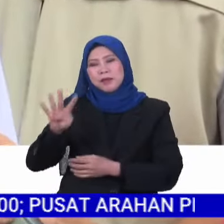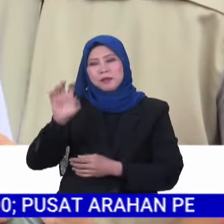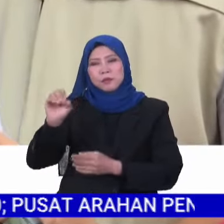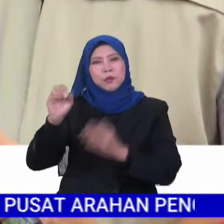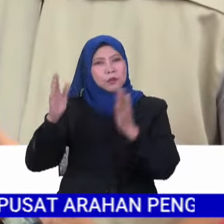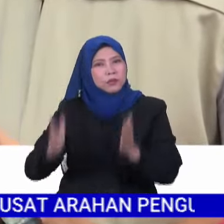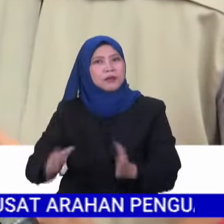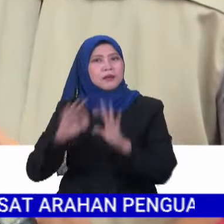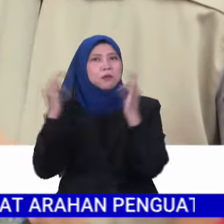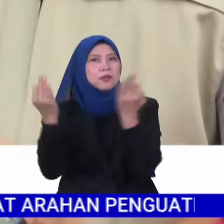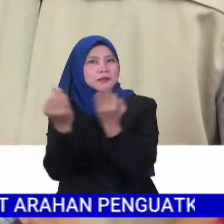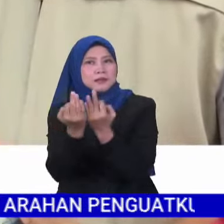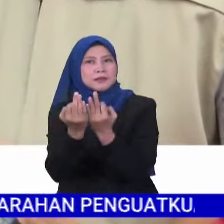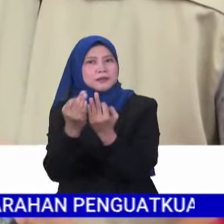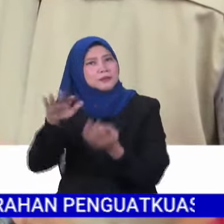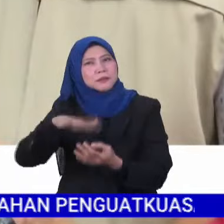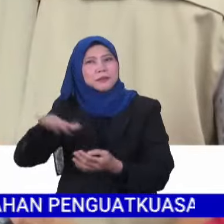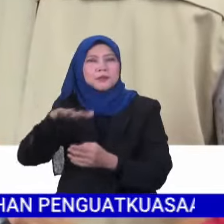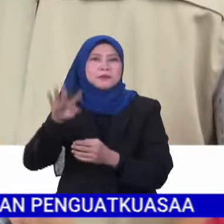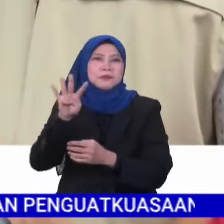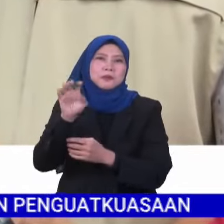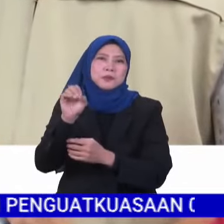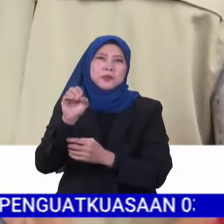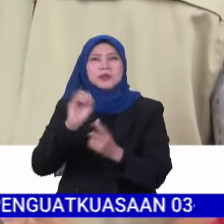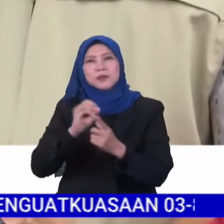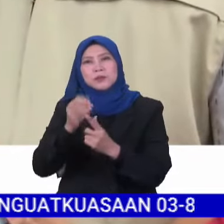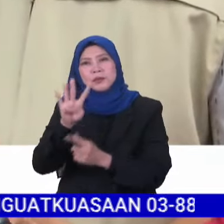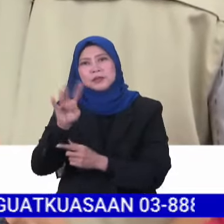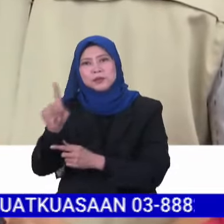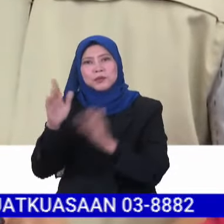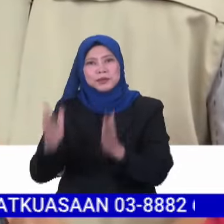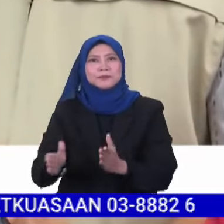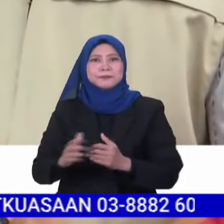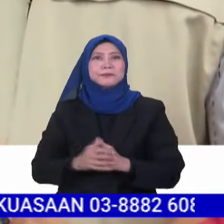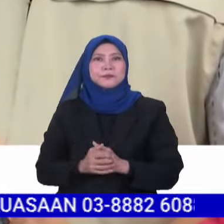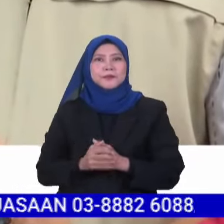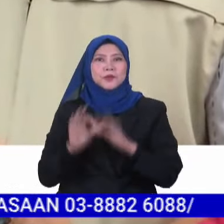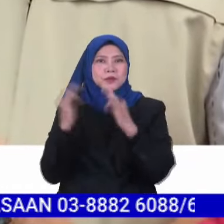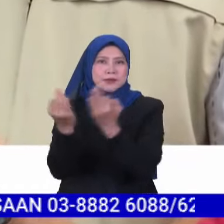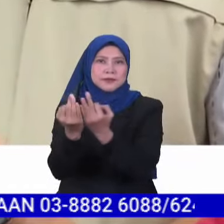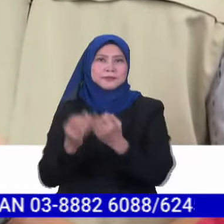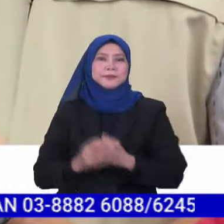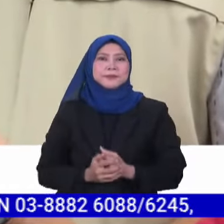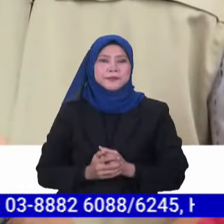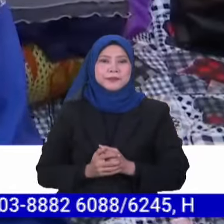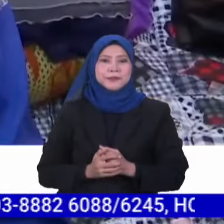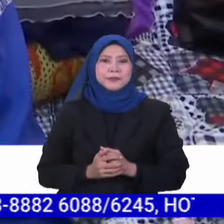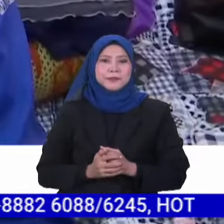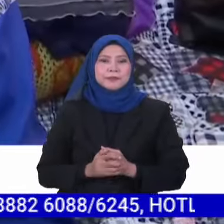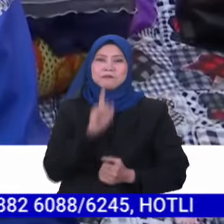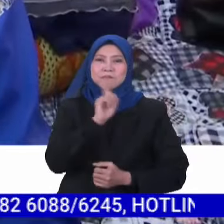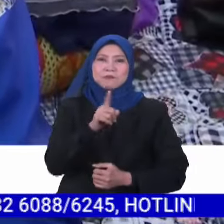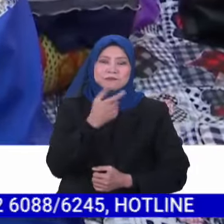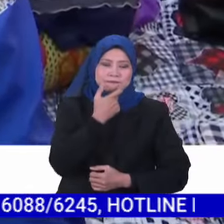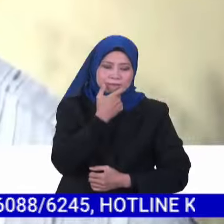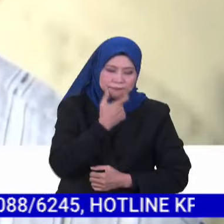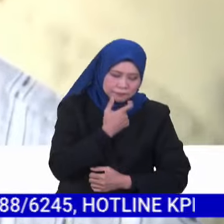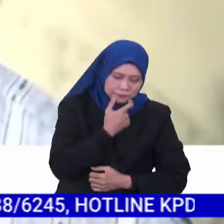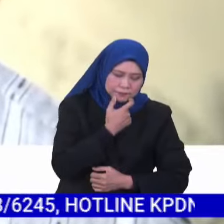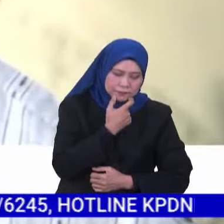keluarga tetap selalu tahu Sasuke bebek uang ada lagi lepas ini lupa eh itu juga gak sedih